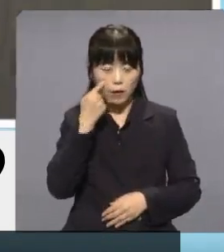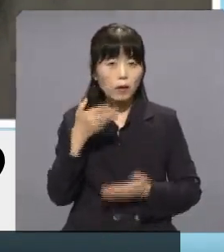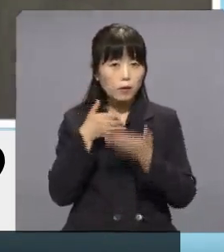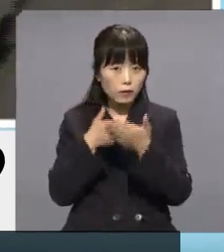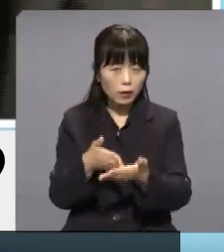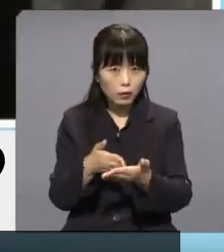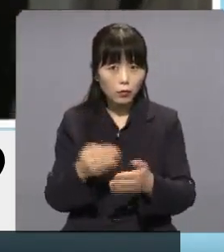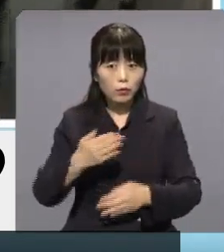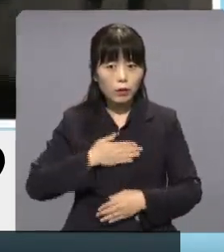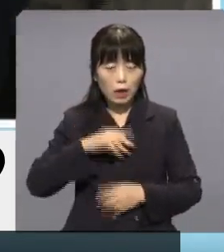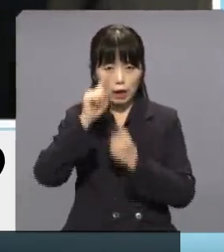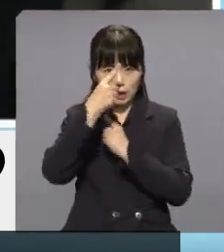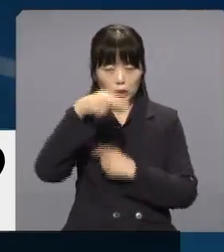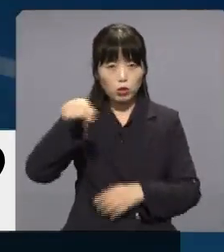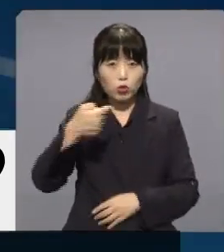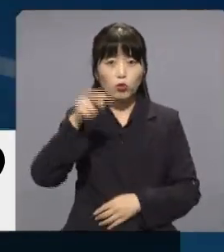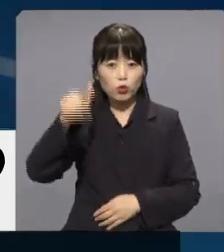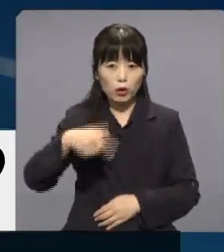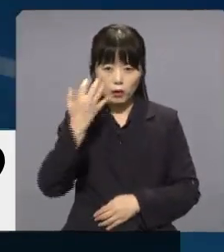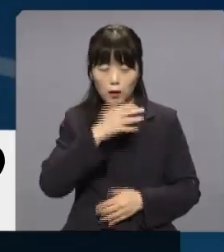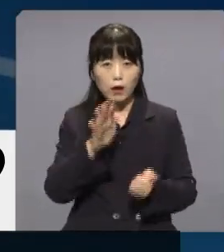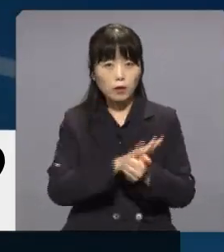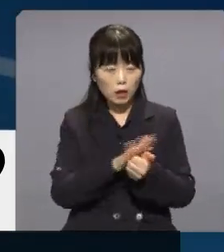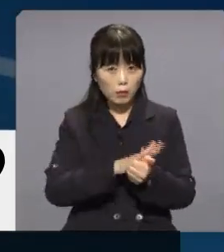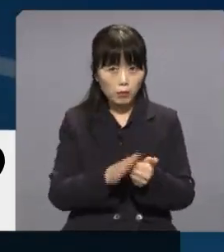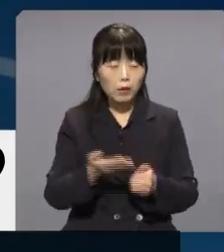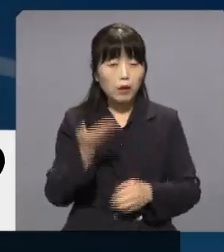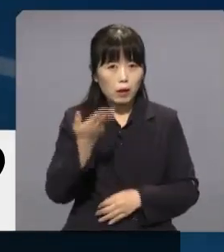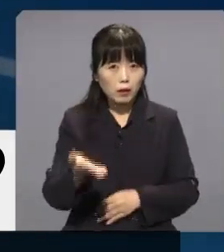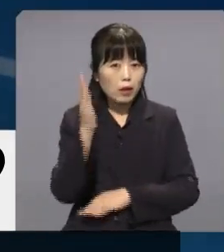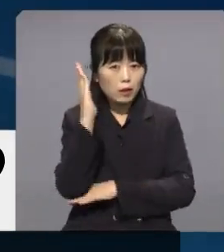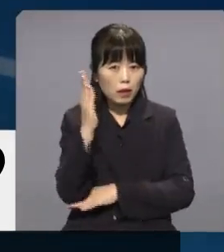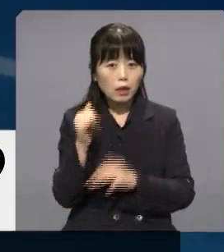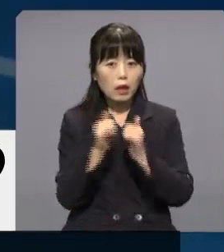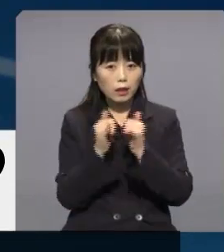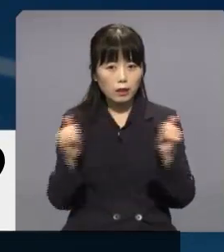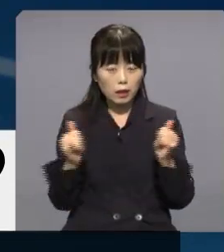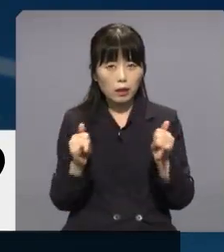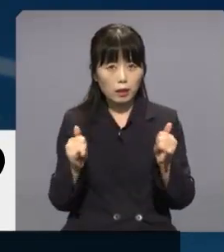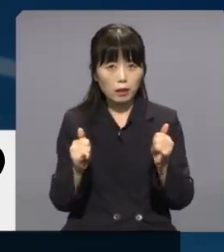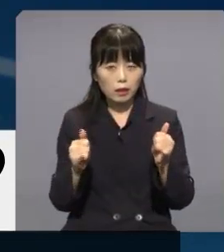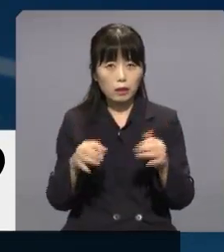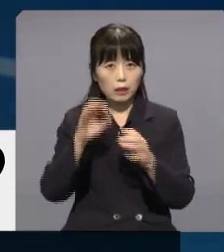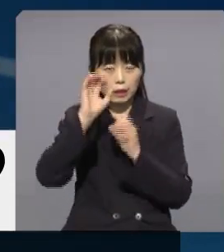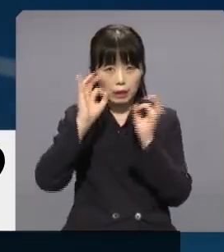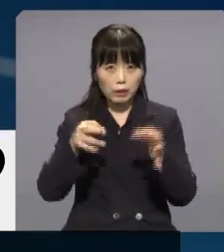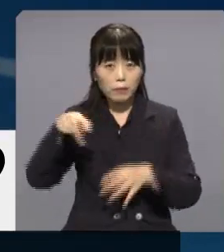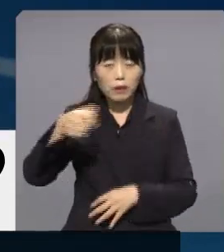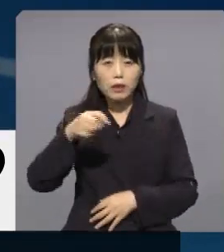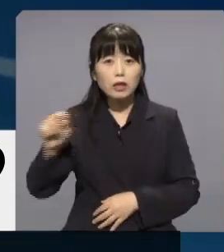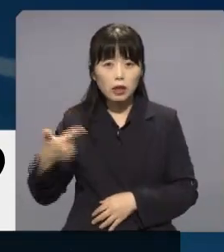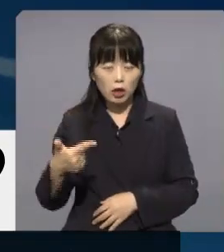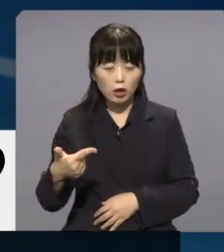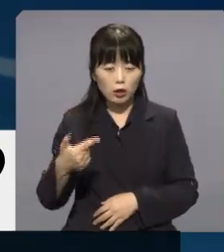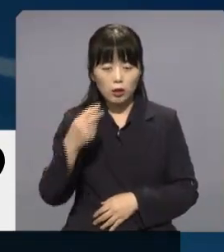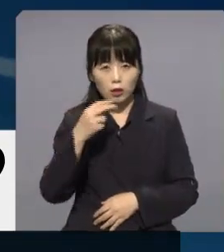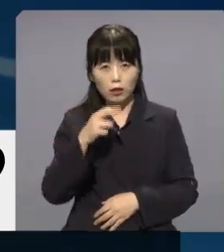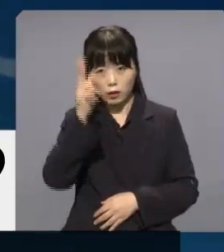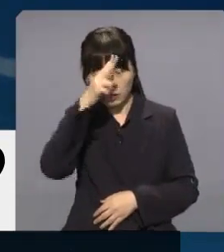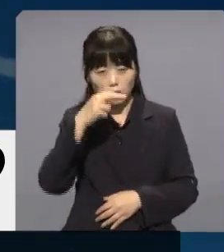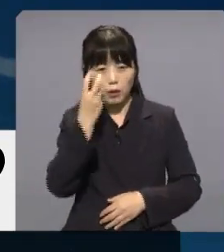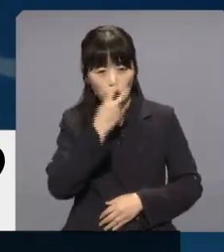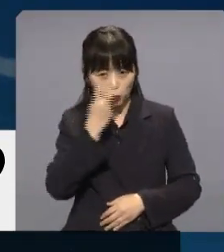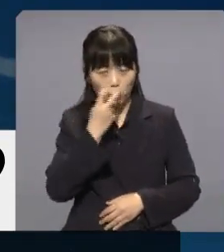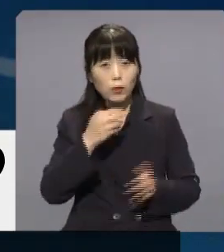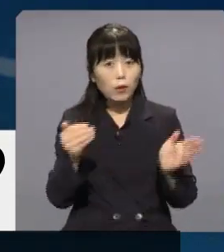있나니 주석에게 승상 앞을 이해를 했다 고 얘기를 1 아이카 시도에 역임 승리를 응찰 이해되는 젖살이 잖아요 그렇게